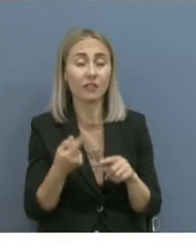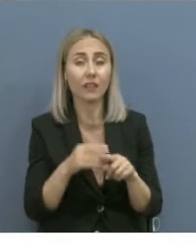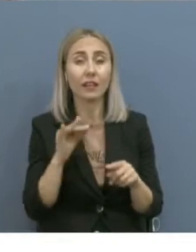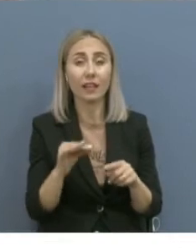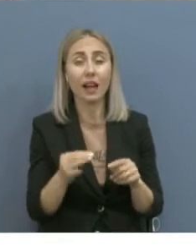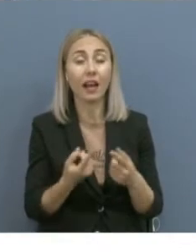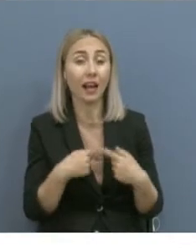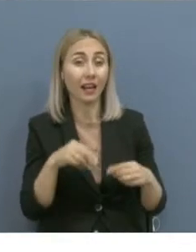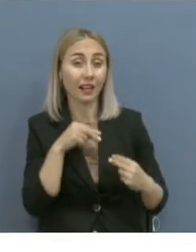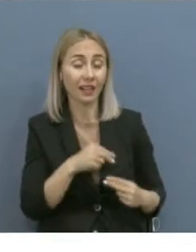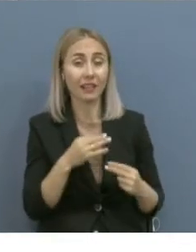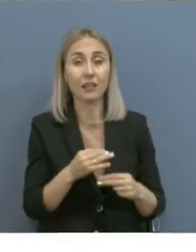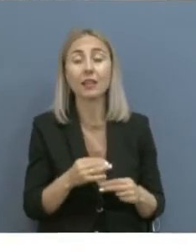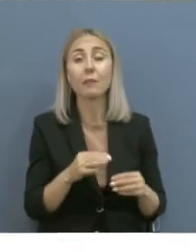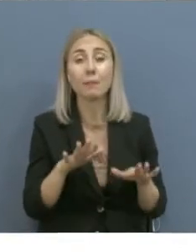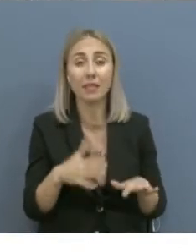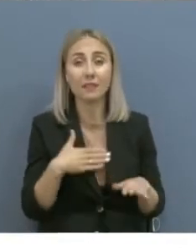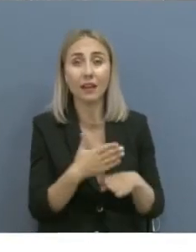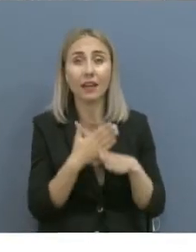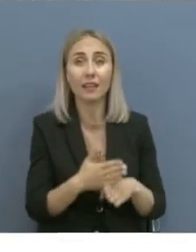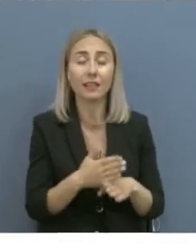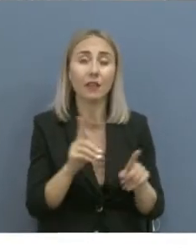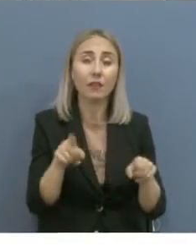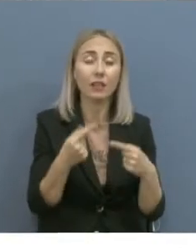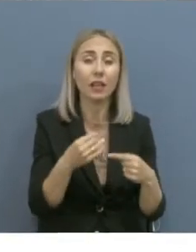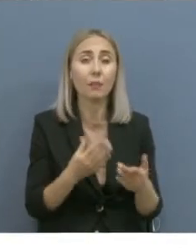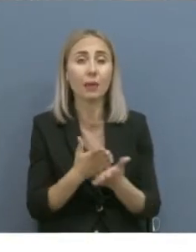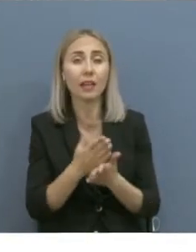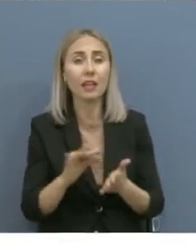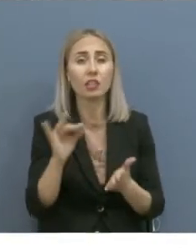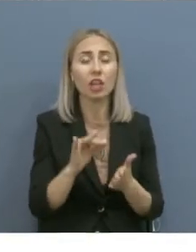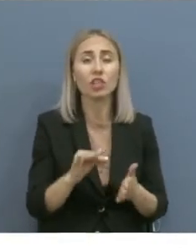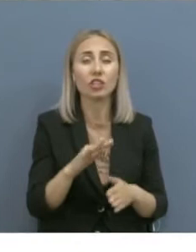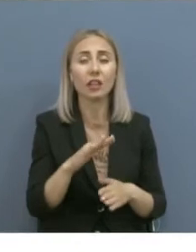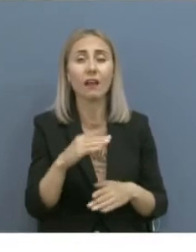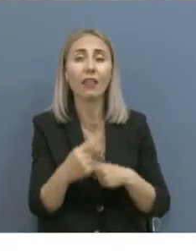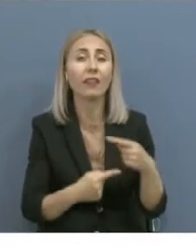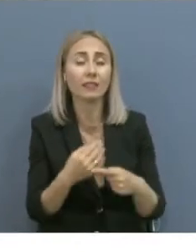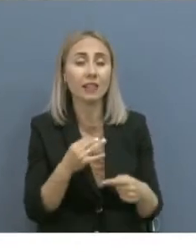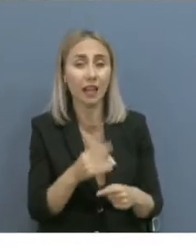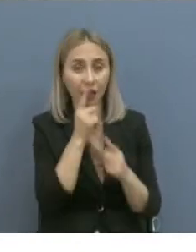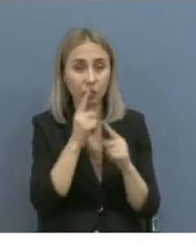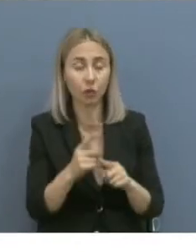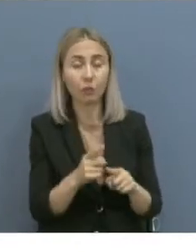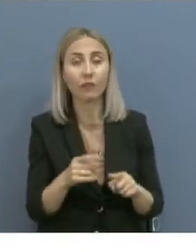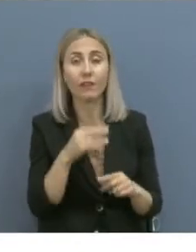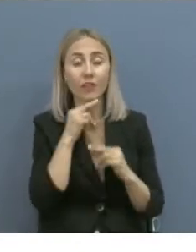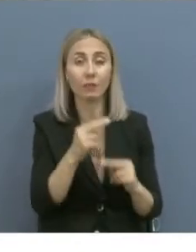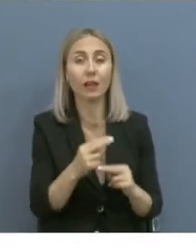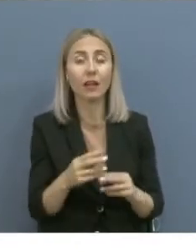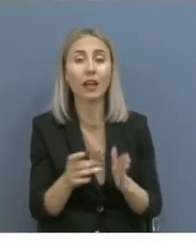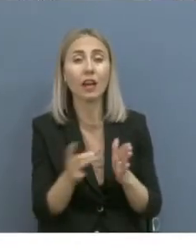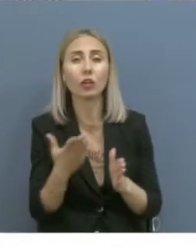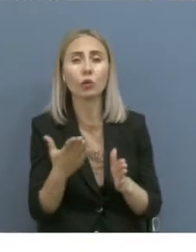мұраларды жаңғыртып халыққа дәріптеуде жергілікті архивтер бөлімінің жұмысы да жүйелі жолға қойылған. Мемлекет тарапынан қолдау да көрсетілуде.